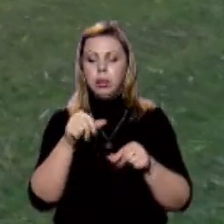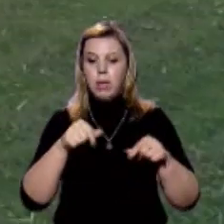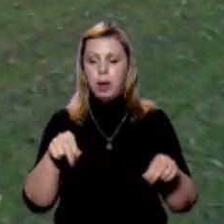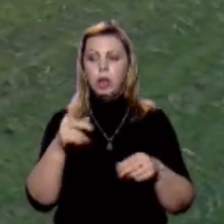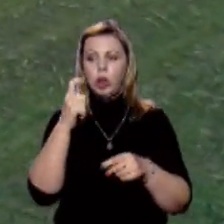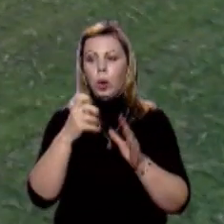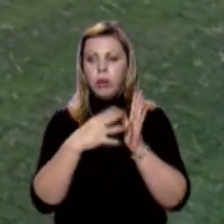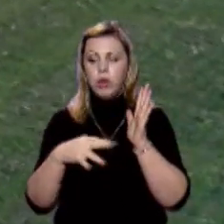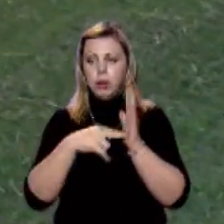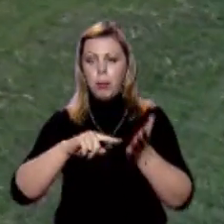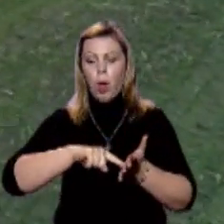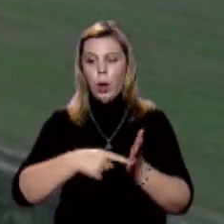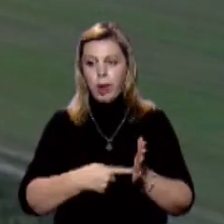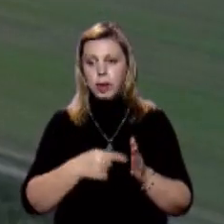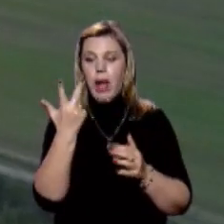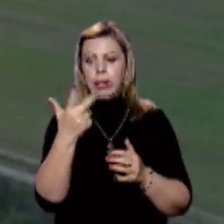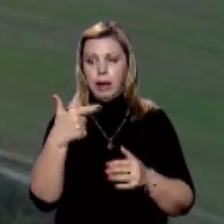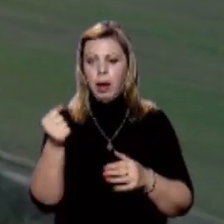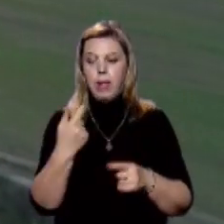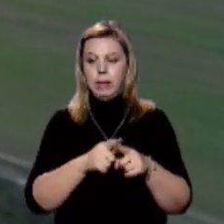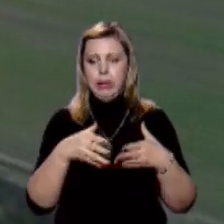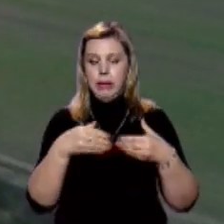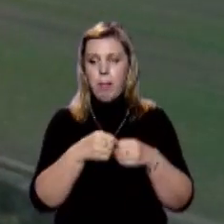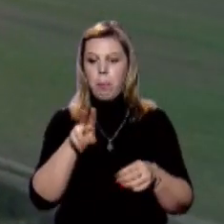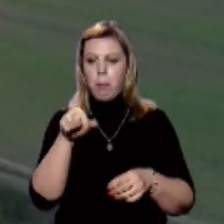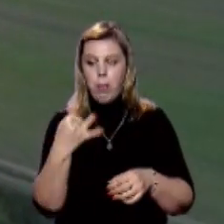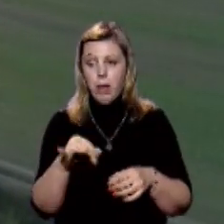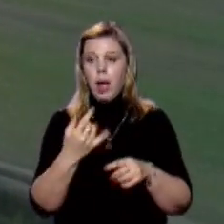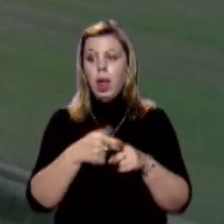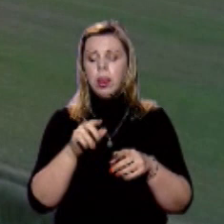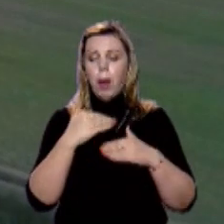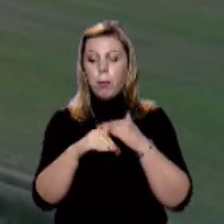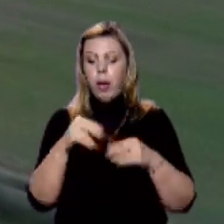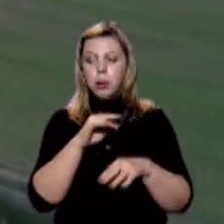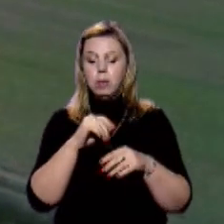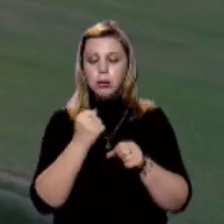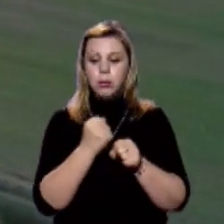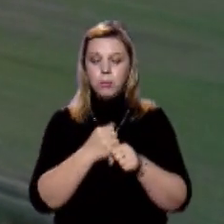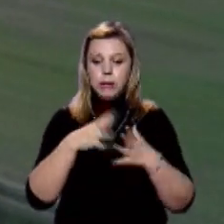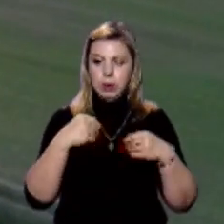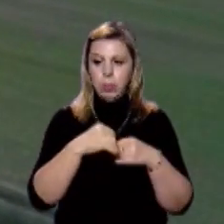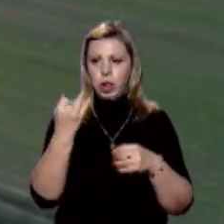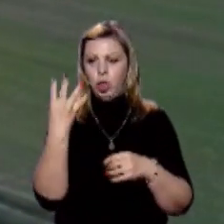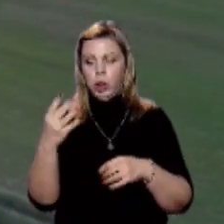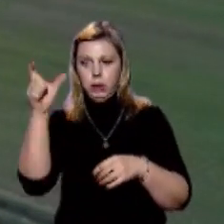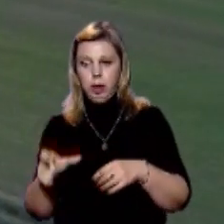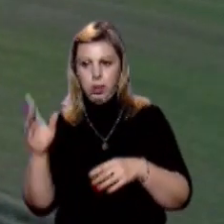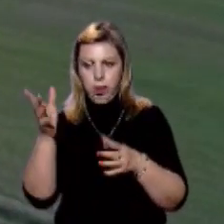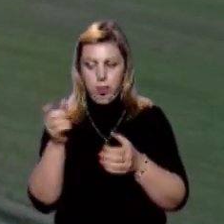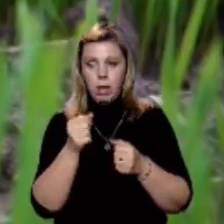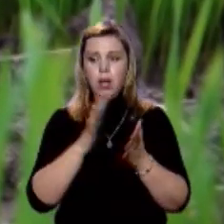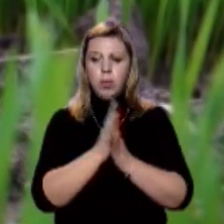яких 197 орендує, а 3 гектари – це сімейні паї. На полях працює родина та 4 наймані працівники.